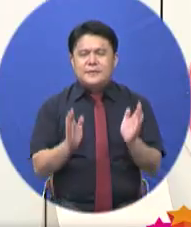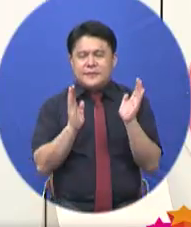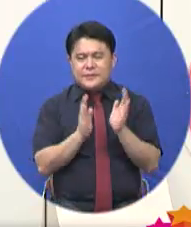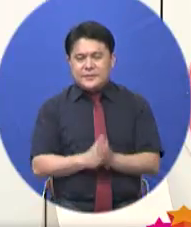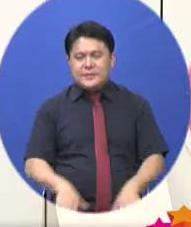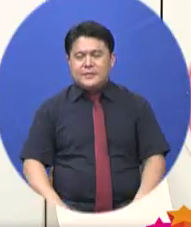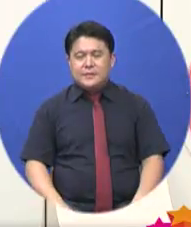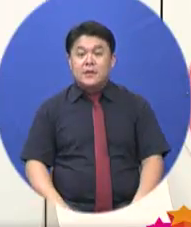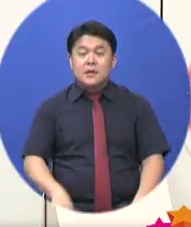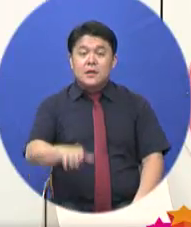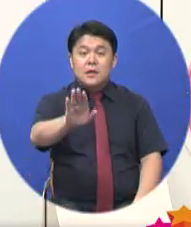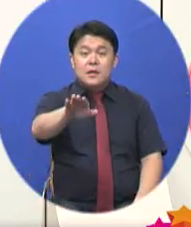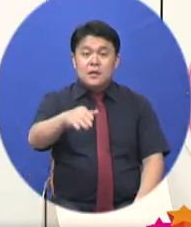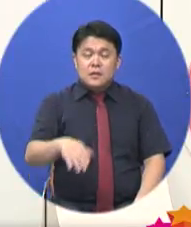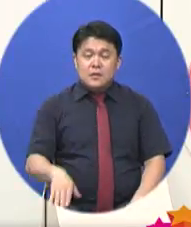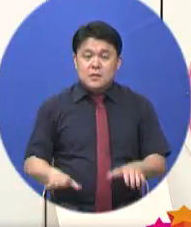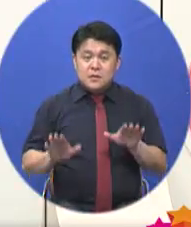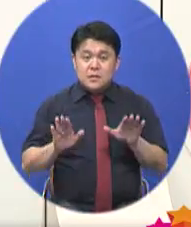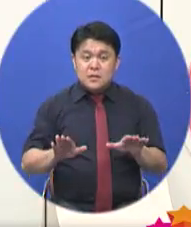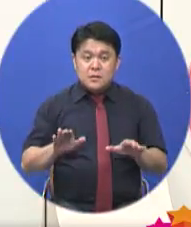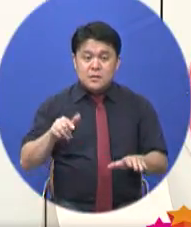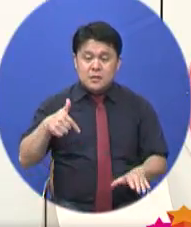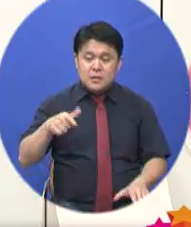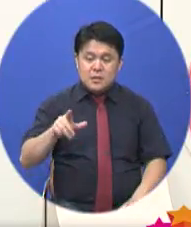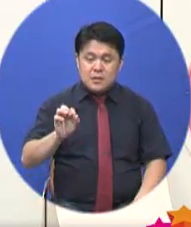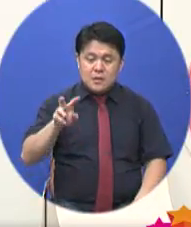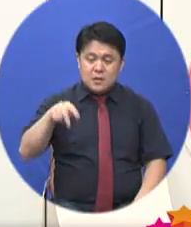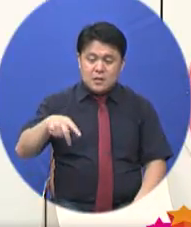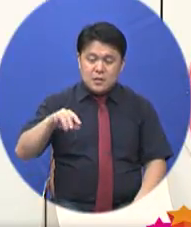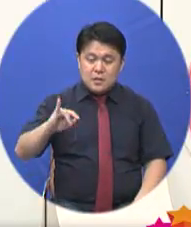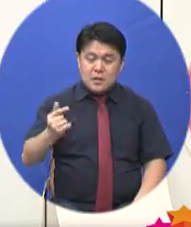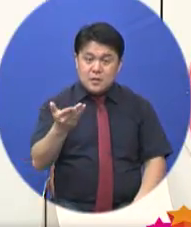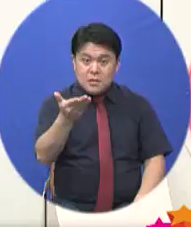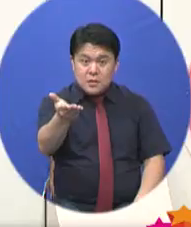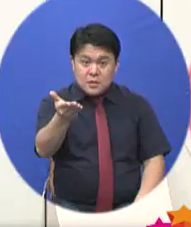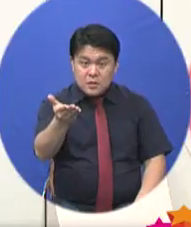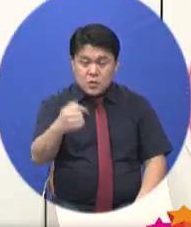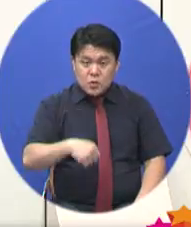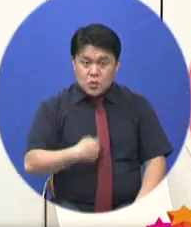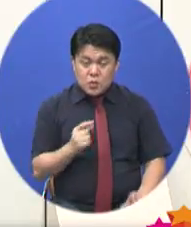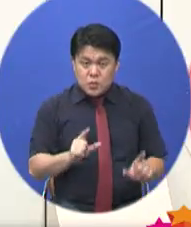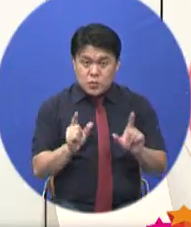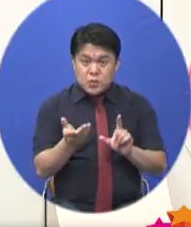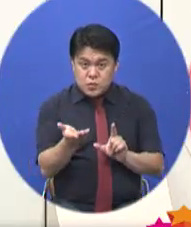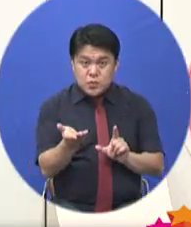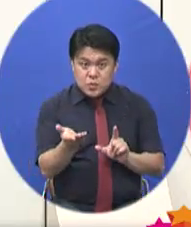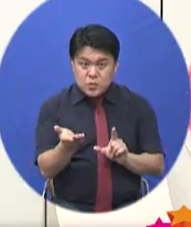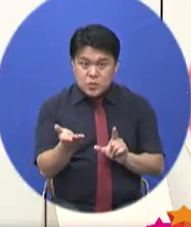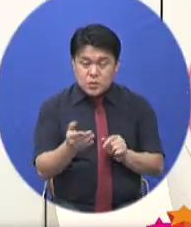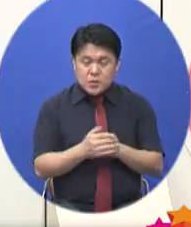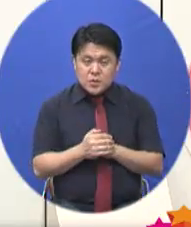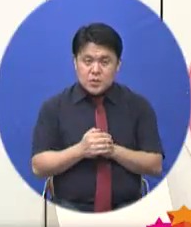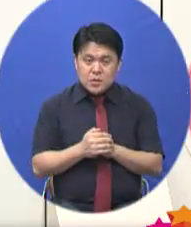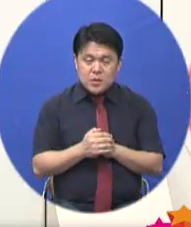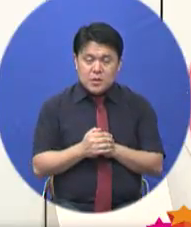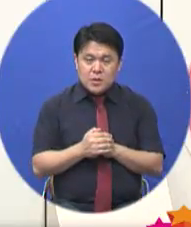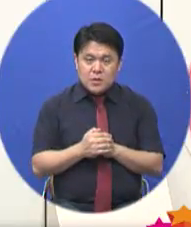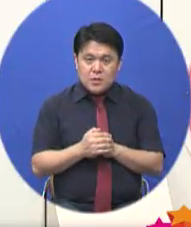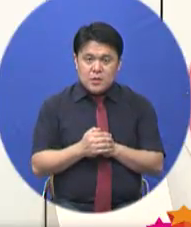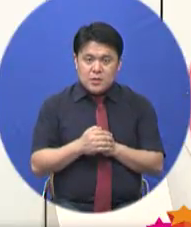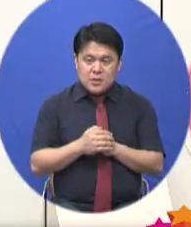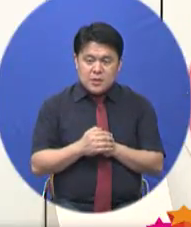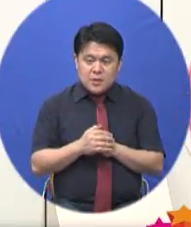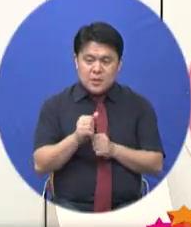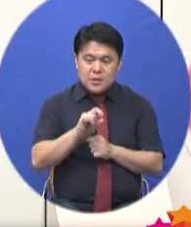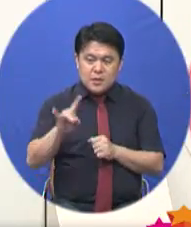그러시군요. 네. 그러면은 지금 강수진님은 그럼 아버님 혼자 지금 사신 그 같이? 네, 저